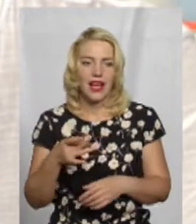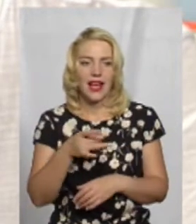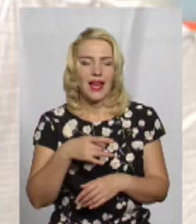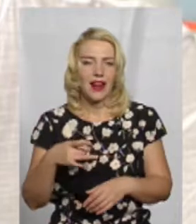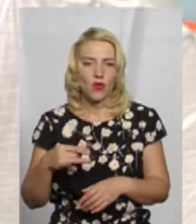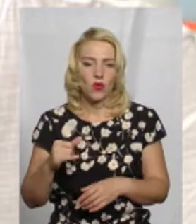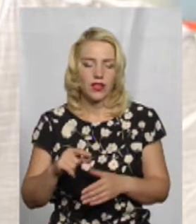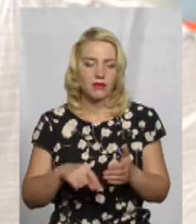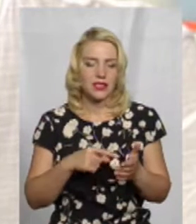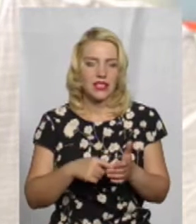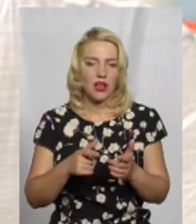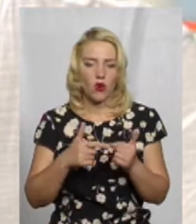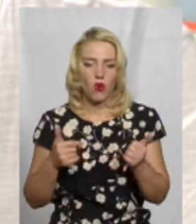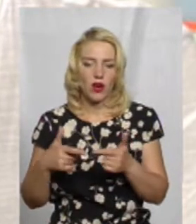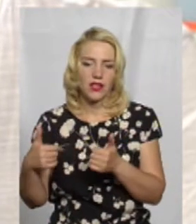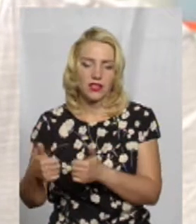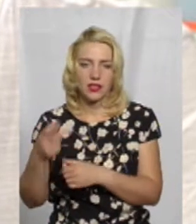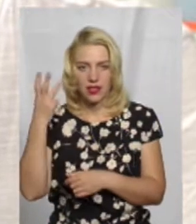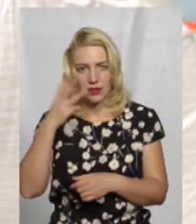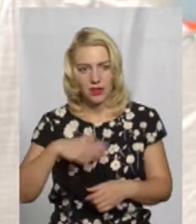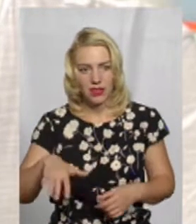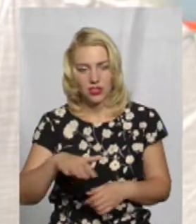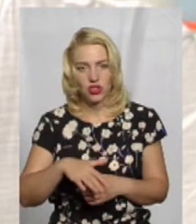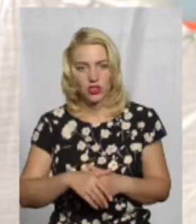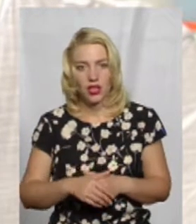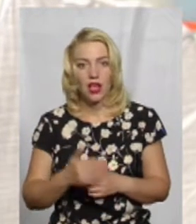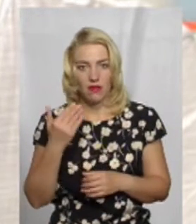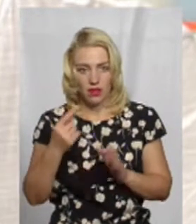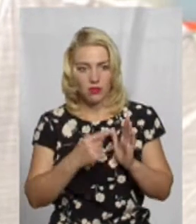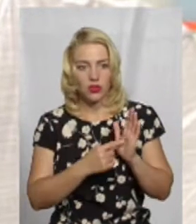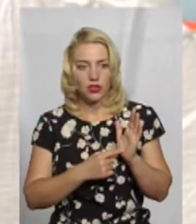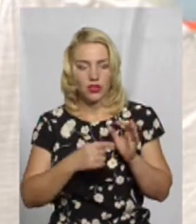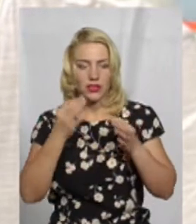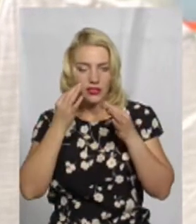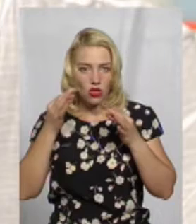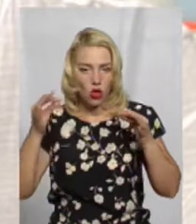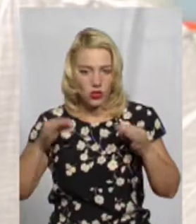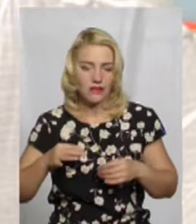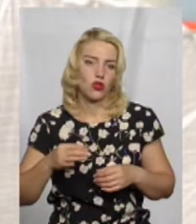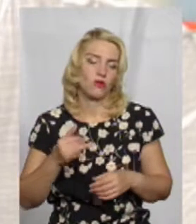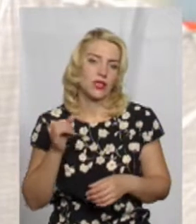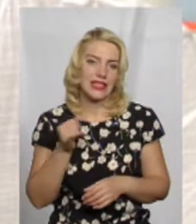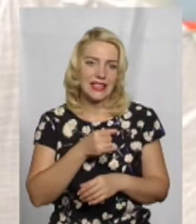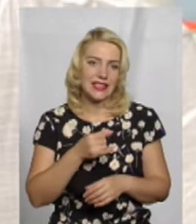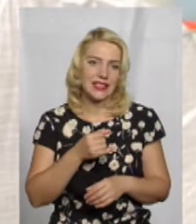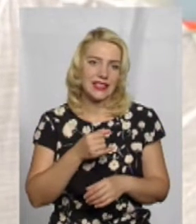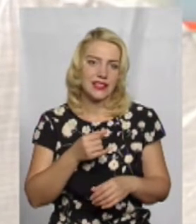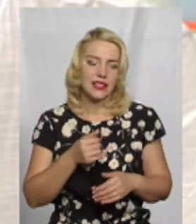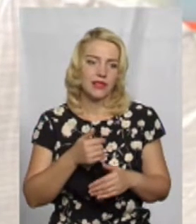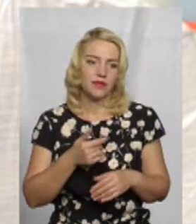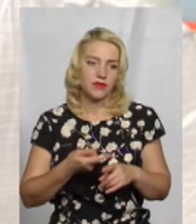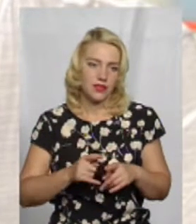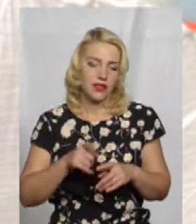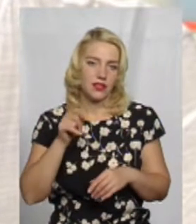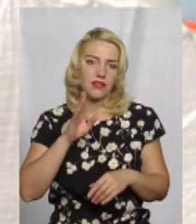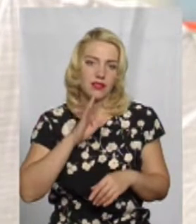районних міських організацій Хмельниччини. Ви поділилися досвідом? Ми поділилися досвідом, і їй дуже